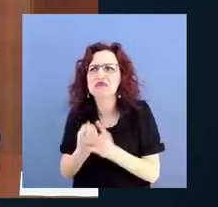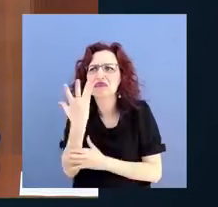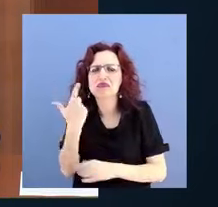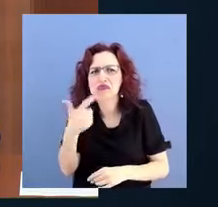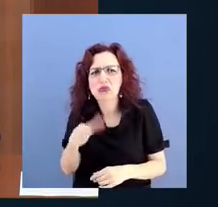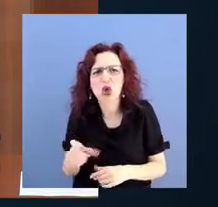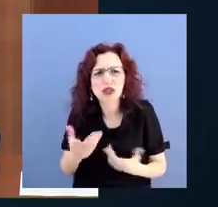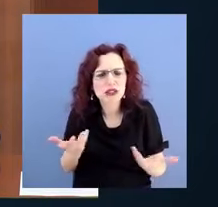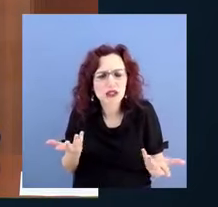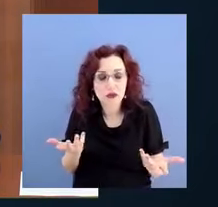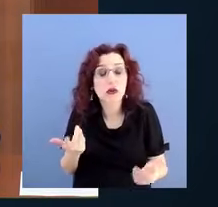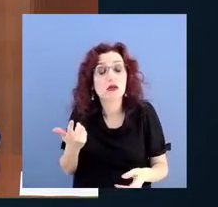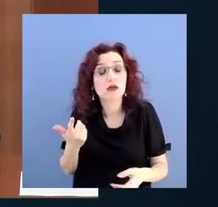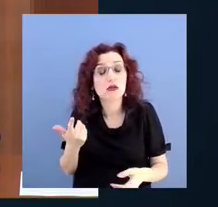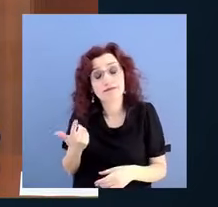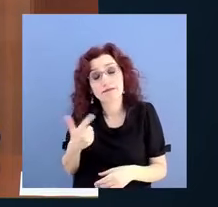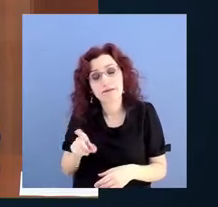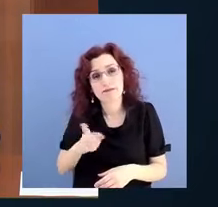durante